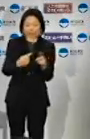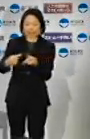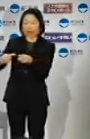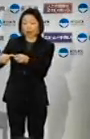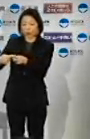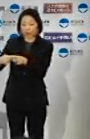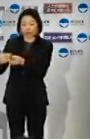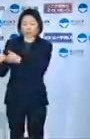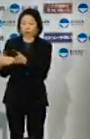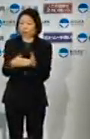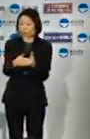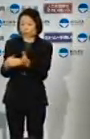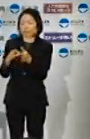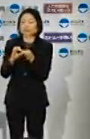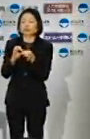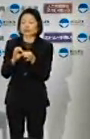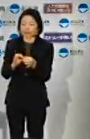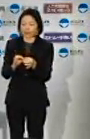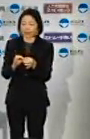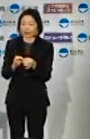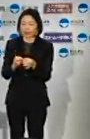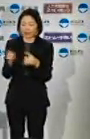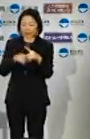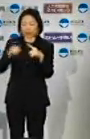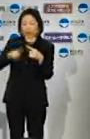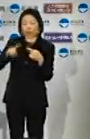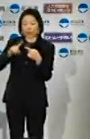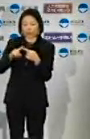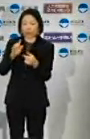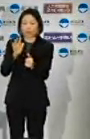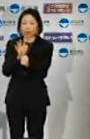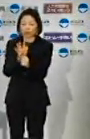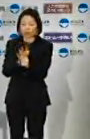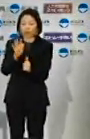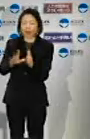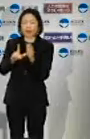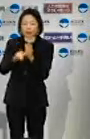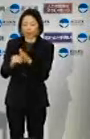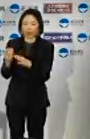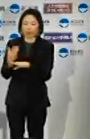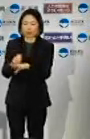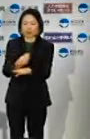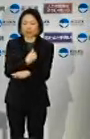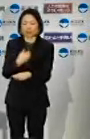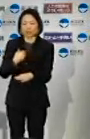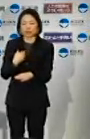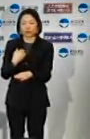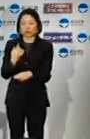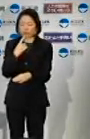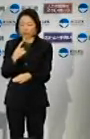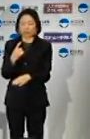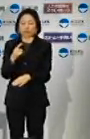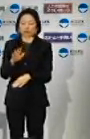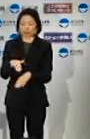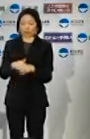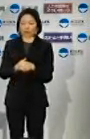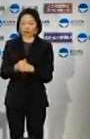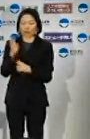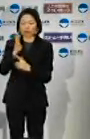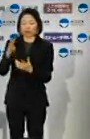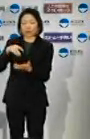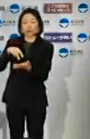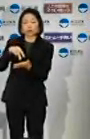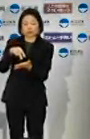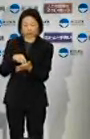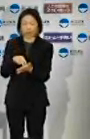持について、まあ、公的な補助が、まあ、ある限りにおいて維持できるというような趣旨のご発言をされました。まあ、県として今